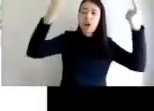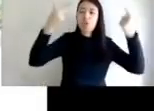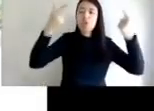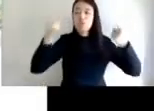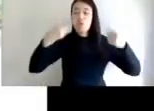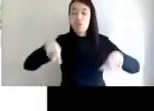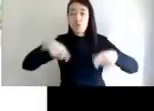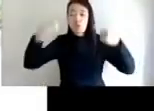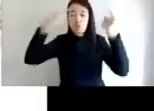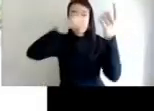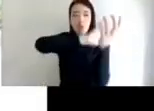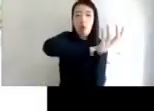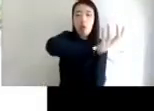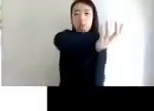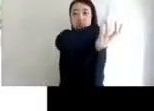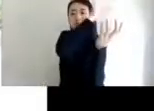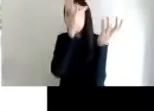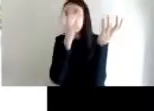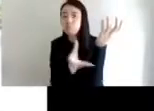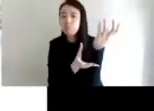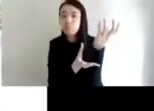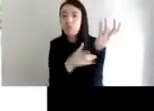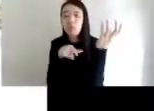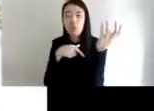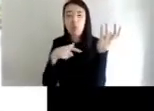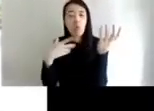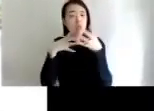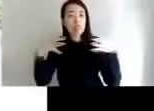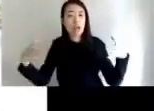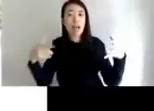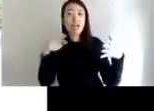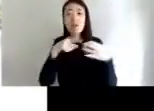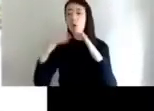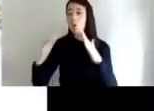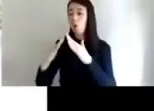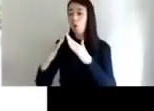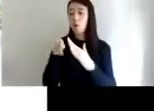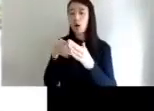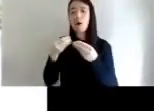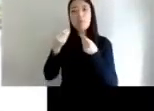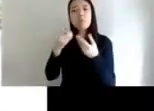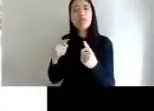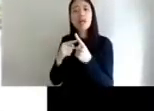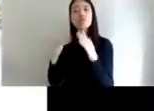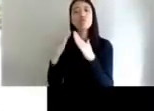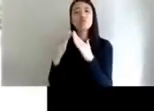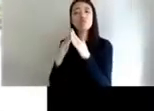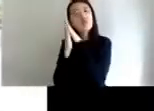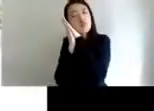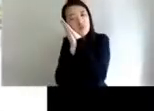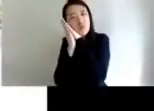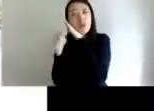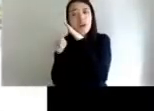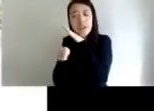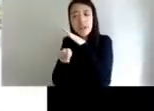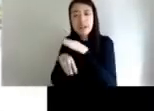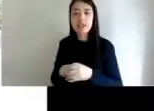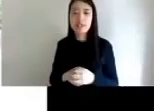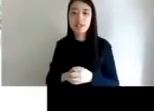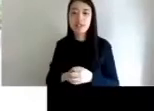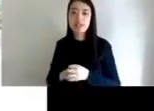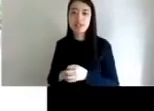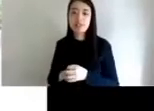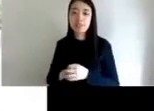喎。咁而呢間屋咧就係、是、人住嘅，咁就係咧我哋住喺裏面嘅咁。咁然後